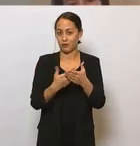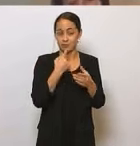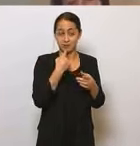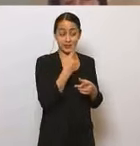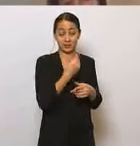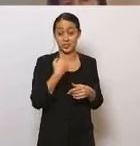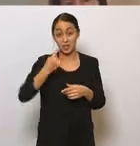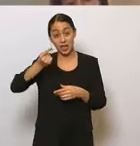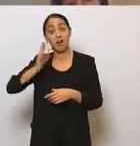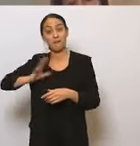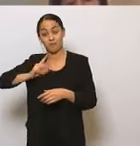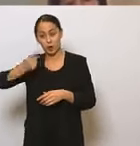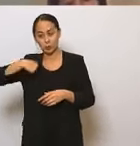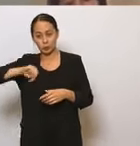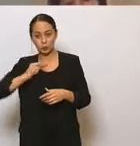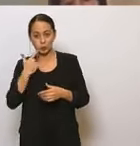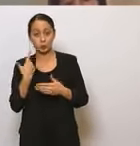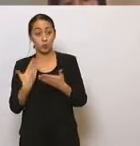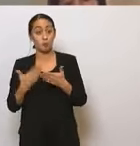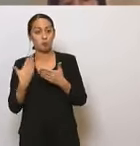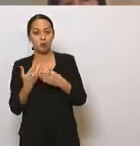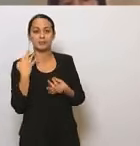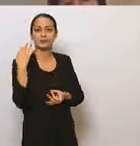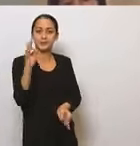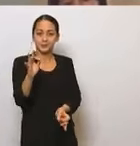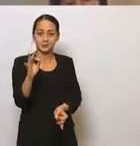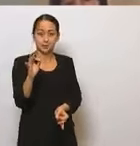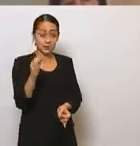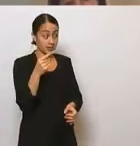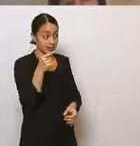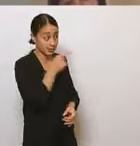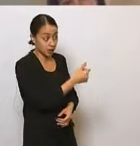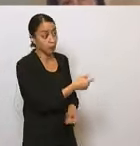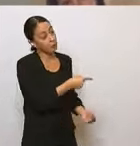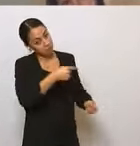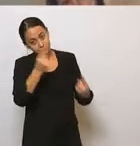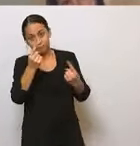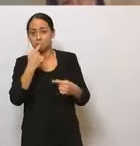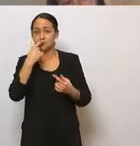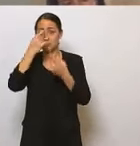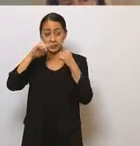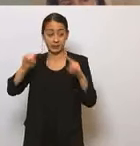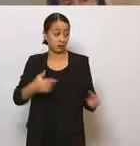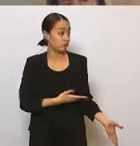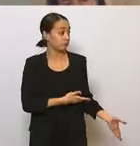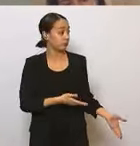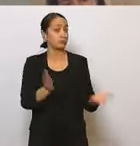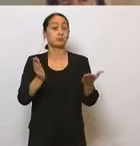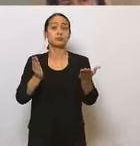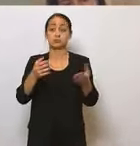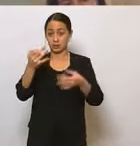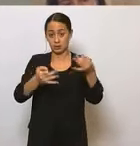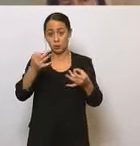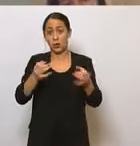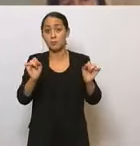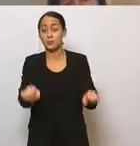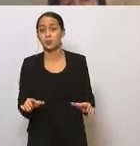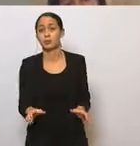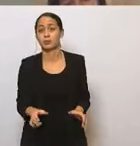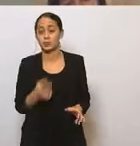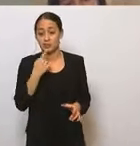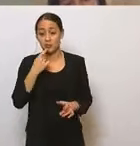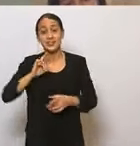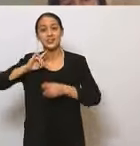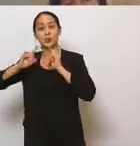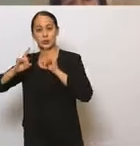sont pas d'accord avec les décisions de la Commission européenne, ils peuvent encore aller à la cour, bien sûr. Mais ça va maintenant prendre temps pour eux et plus pour les